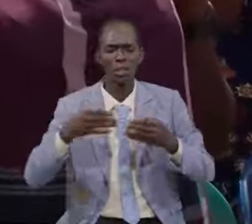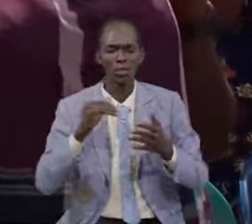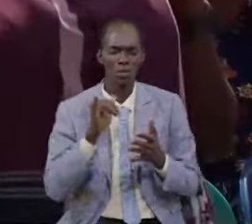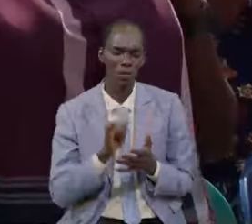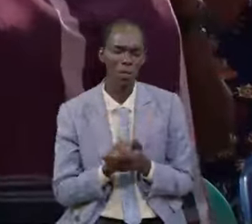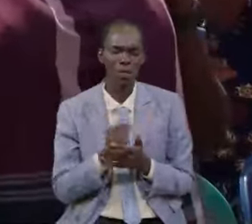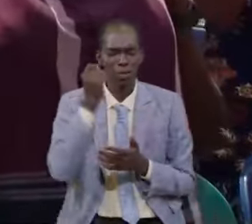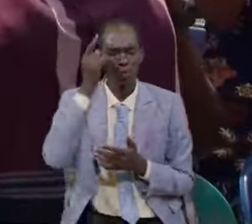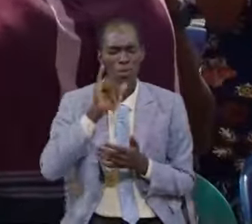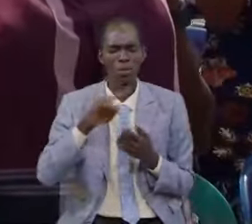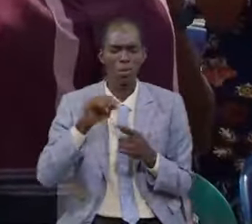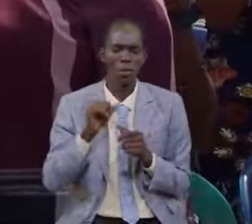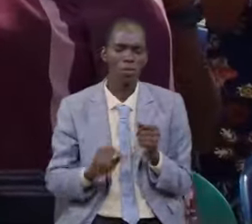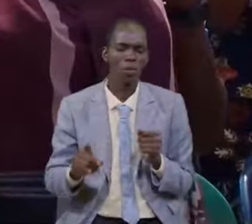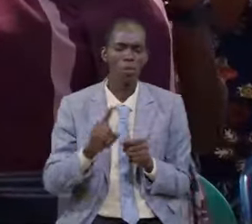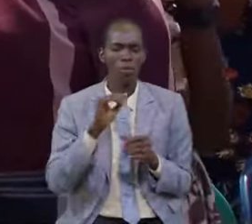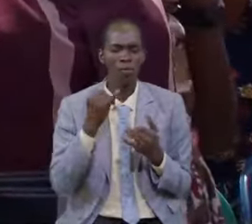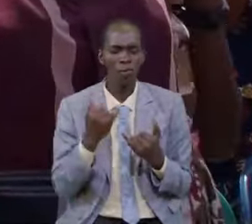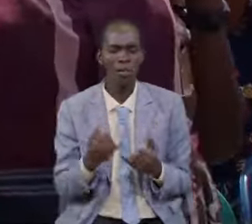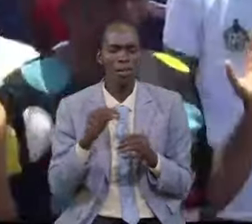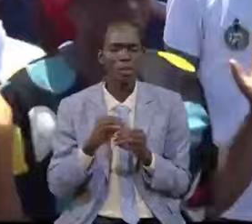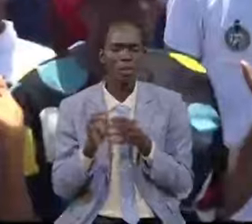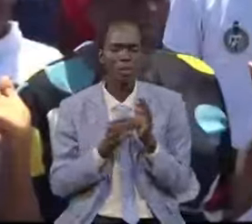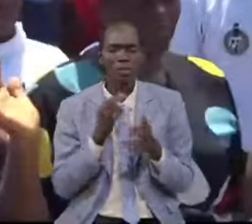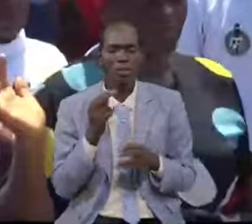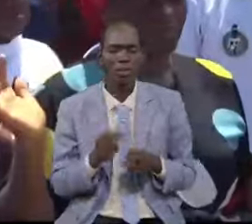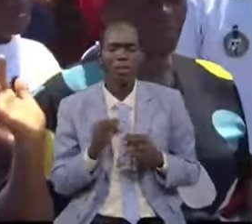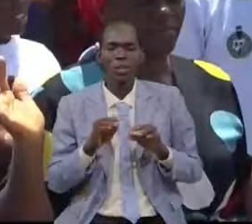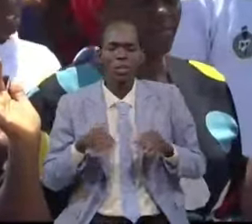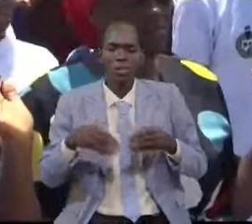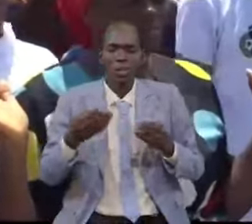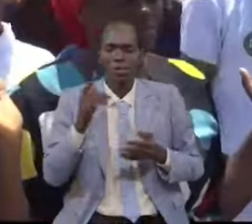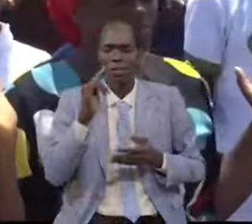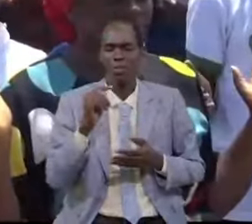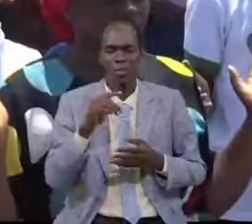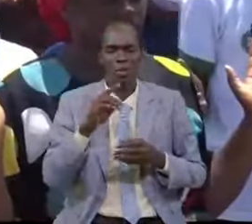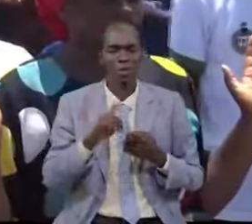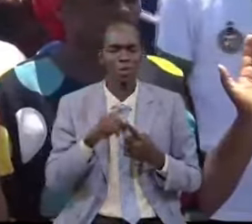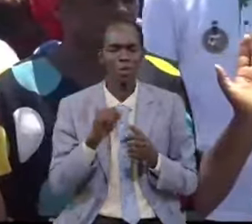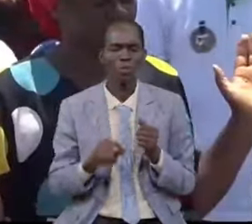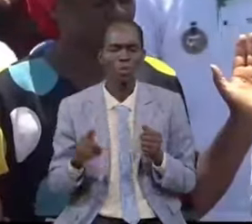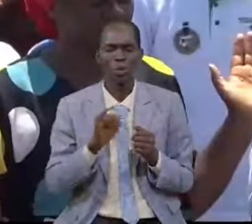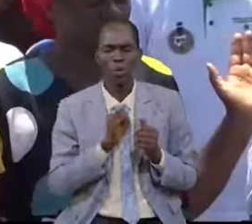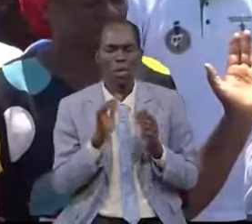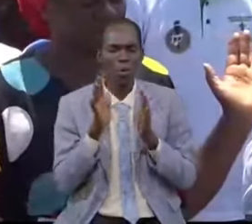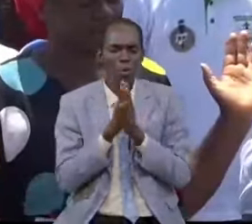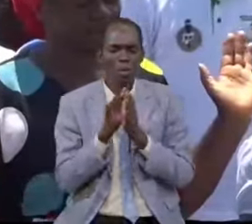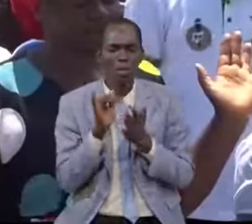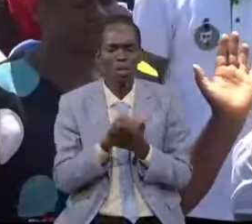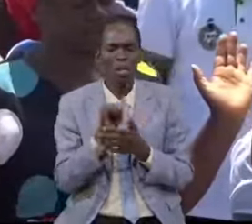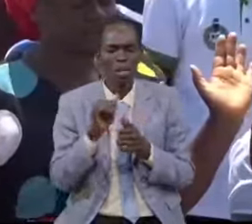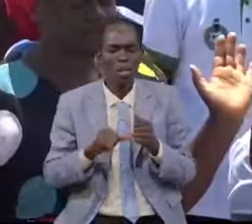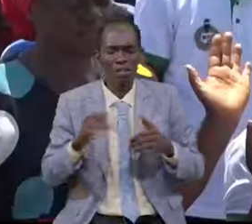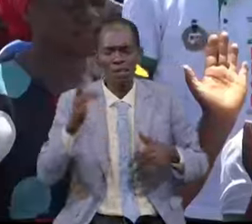nom de Jésus. Mets un témoignage dans chaque bouche. Je prie que toute maladie